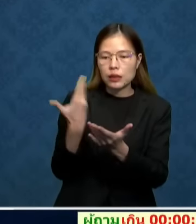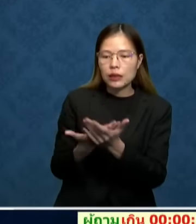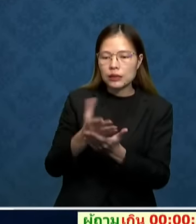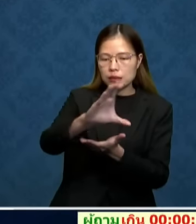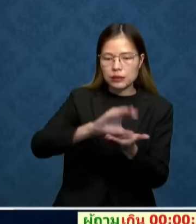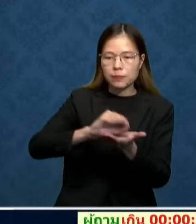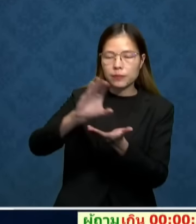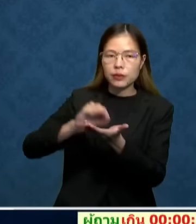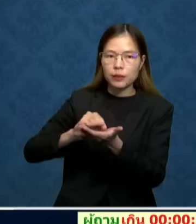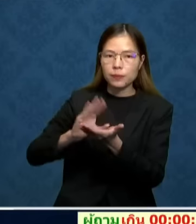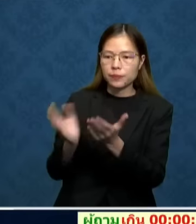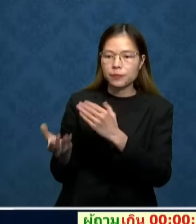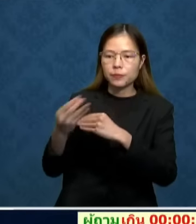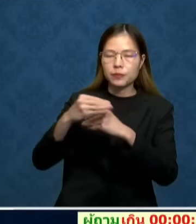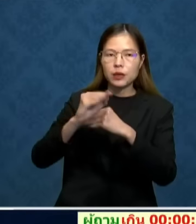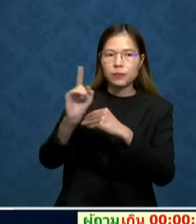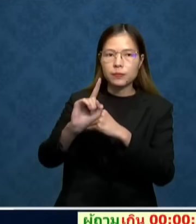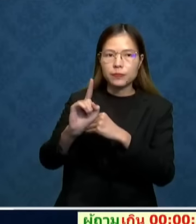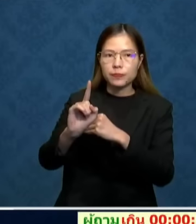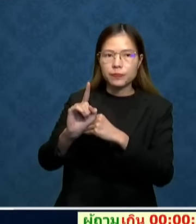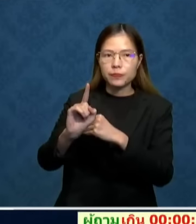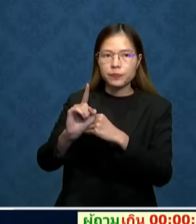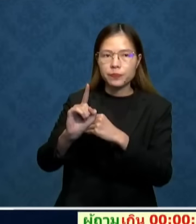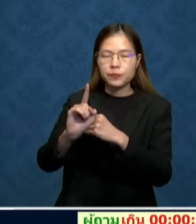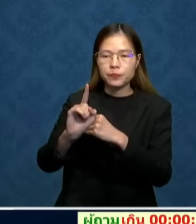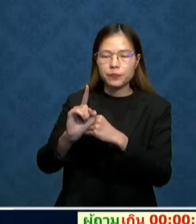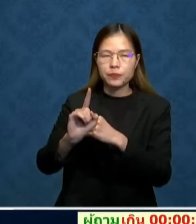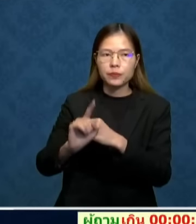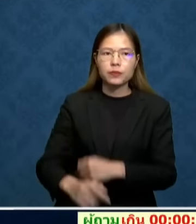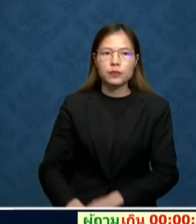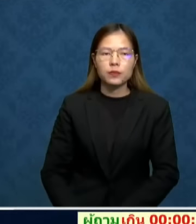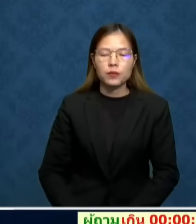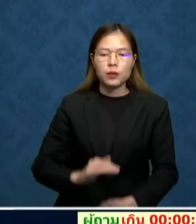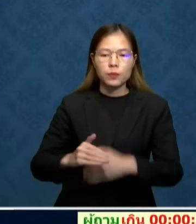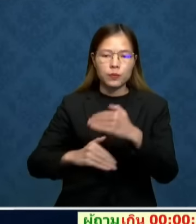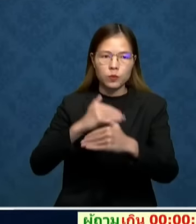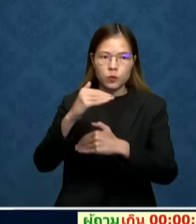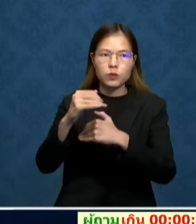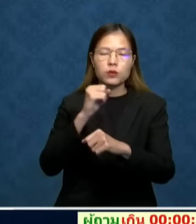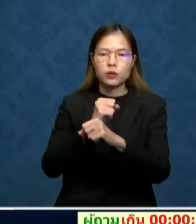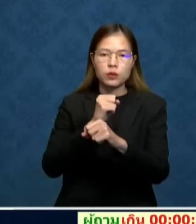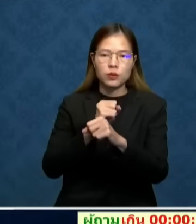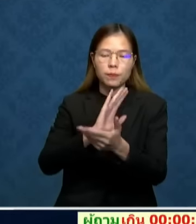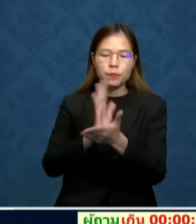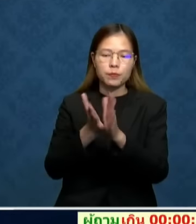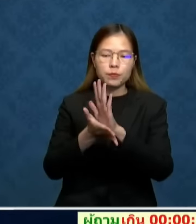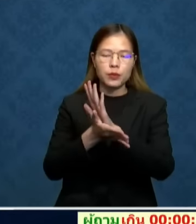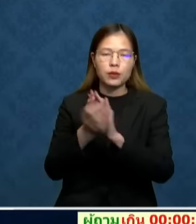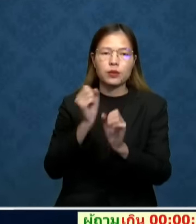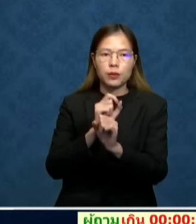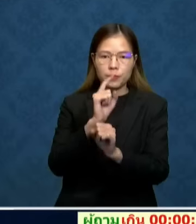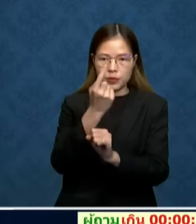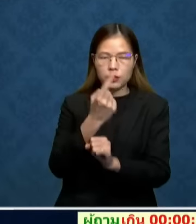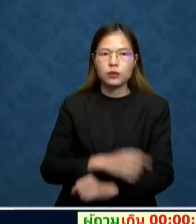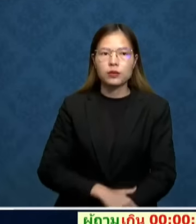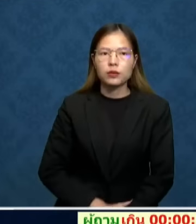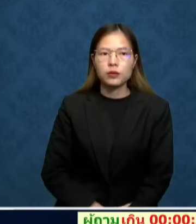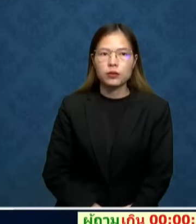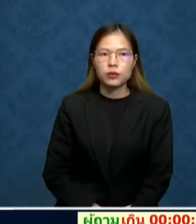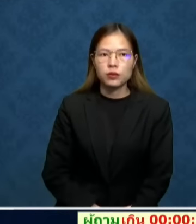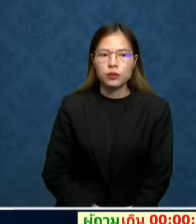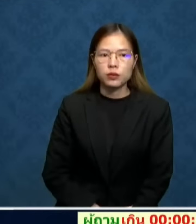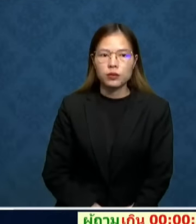ประกันเพิ่มเติมจากที่เป็นอยู่นะคะนี่คือเรื่องของกระบวนการที่จะมีการปรับเปลี่ยนไปสำหรับ